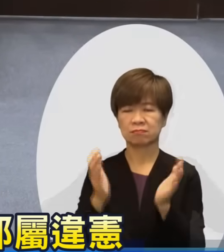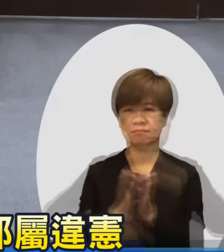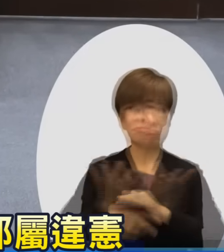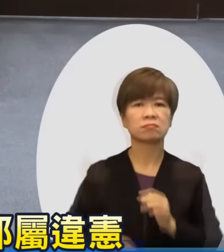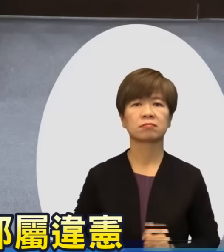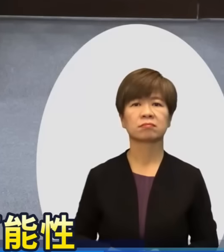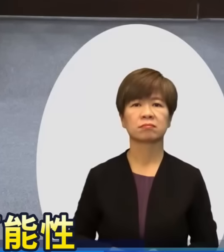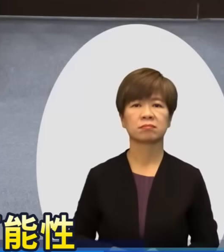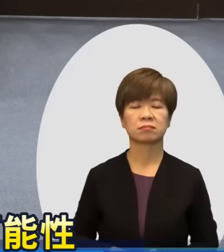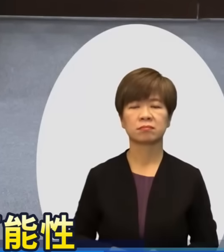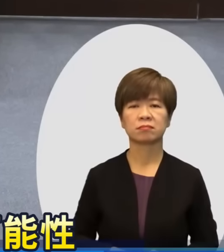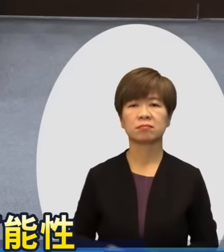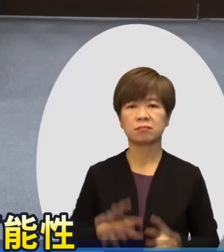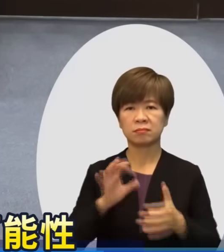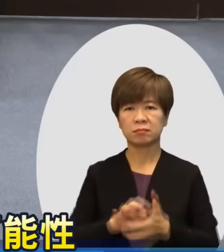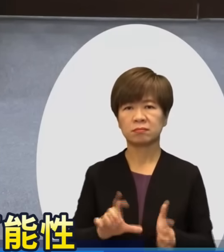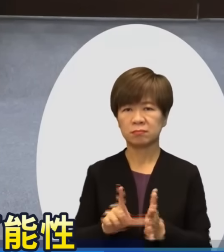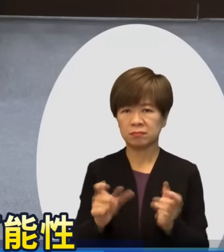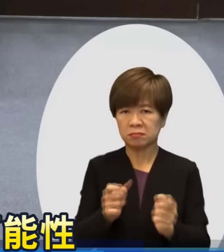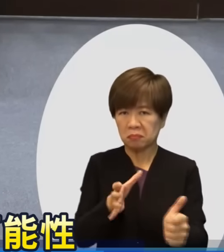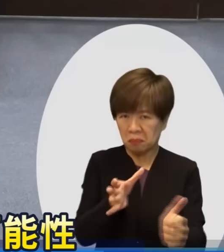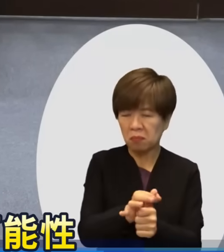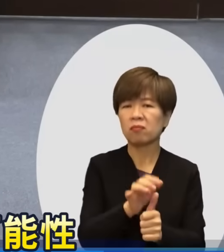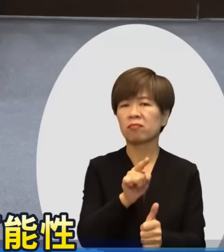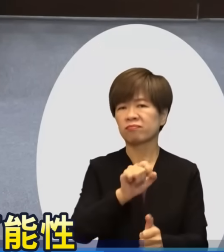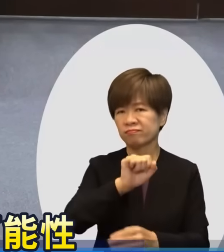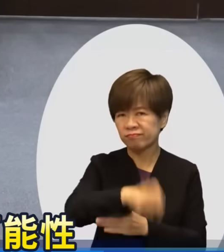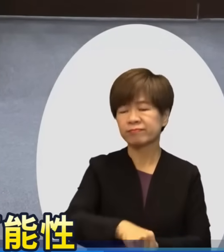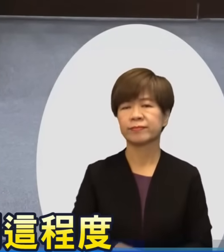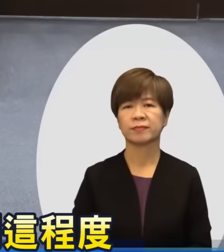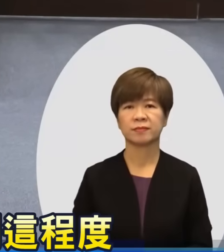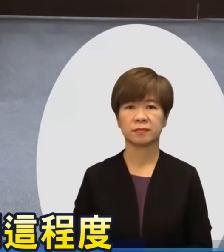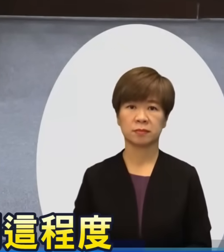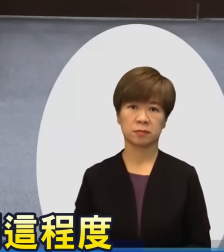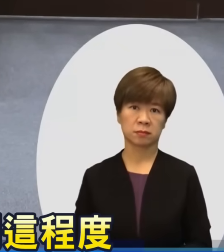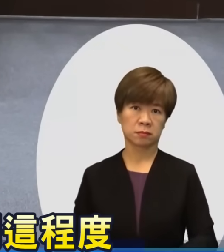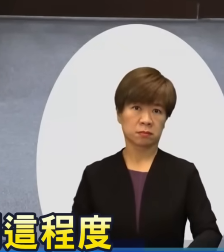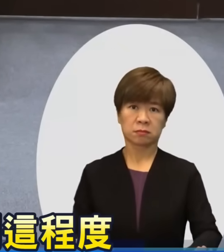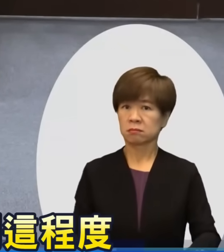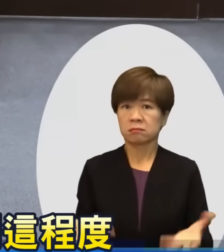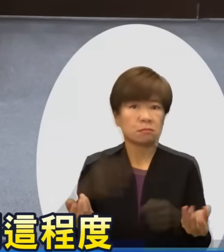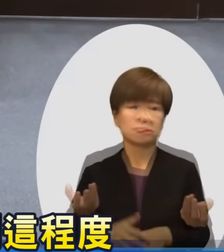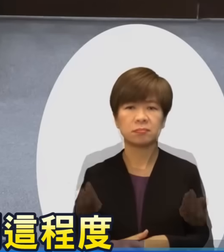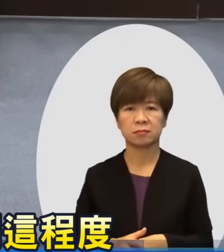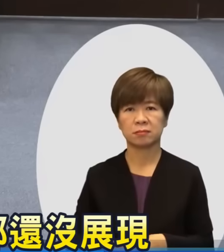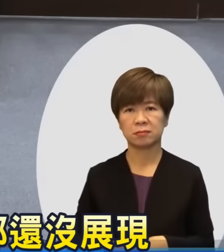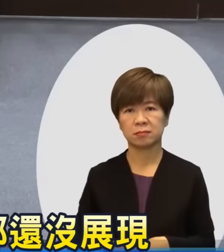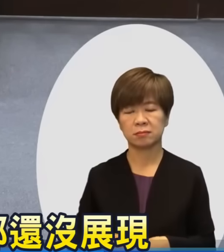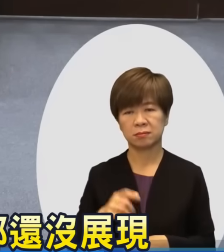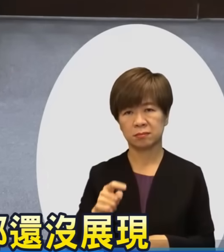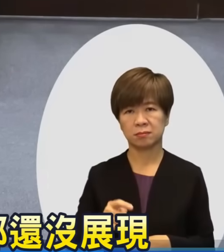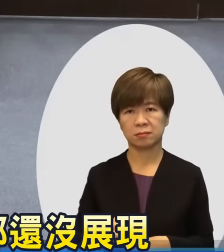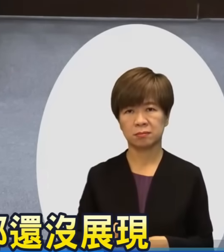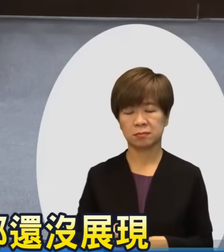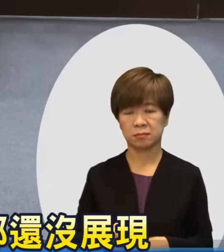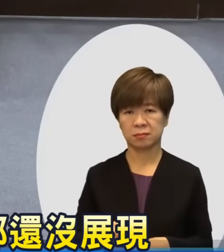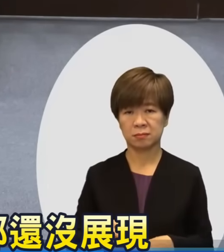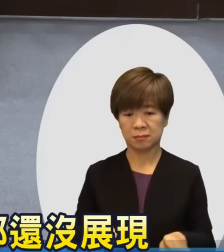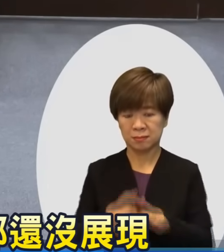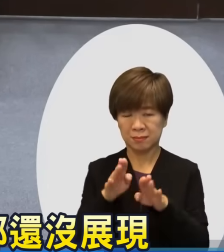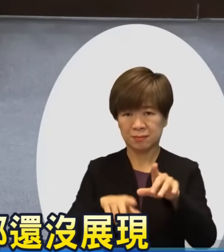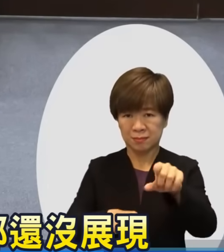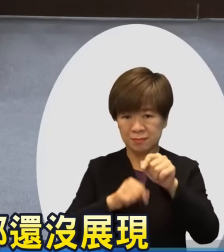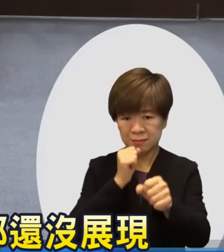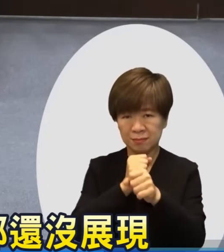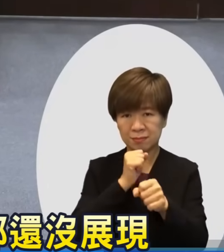宪，才有暂停处分的可能性。那今天我们并没有达到这个程度，直接适用的空间